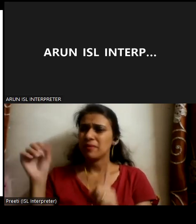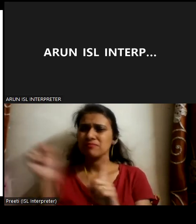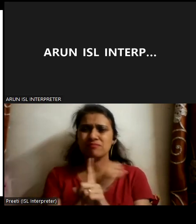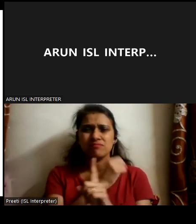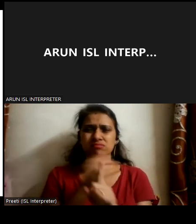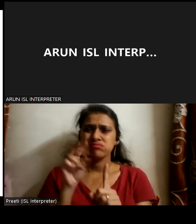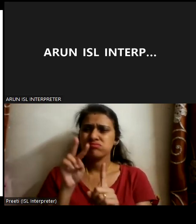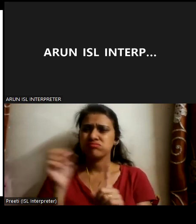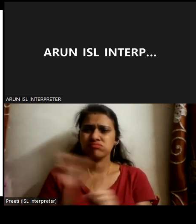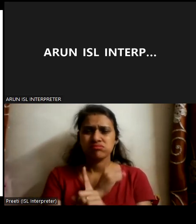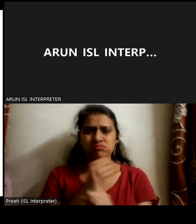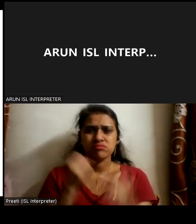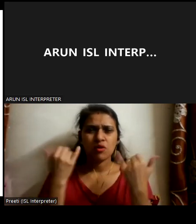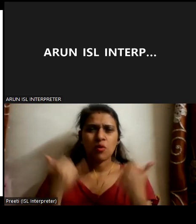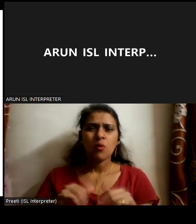leading to